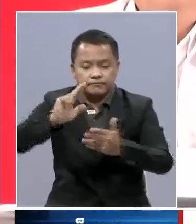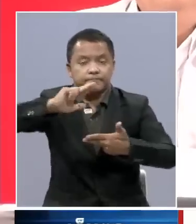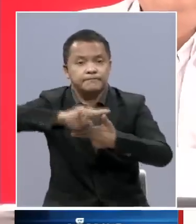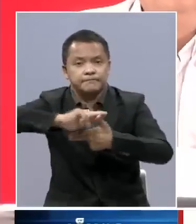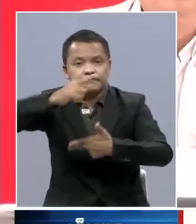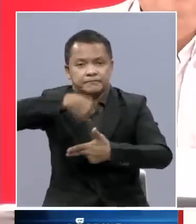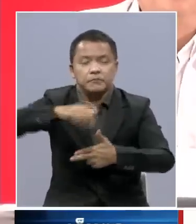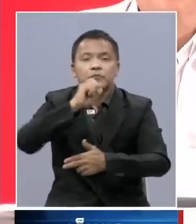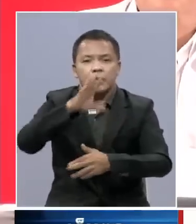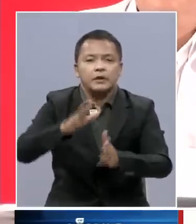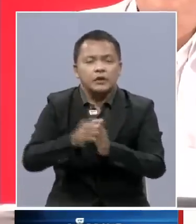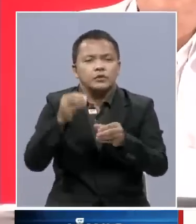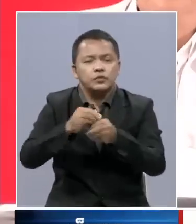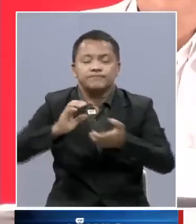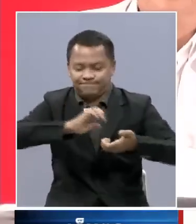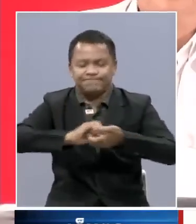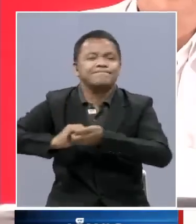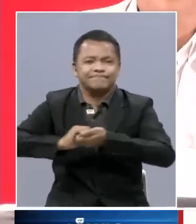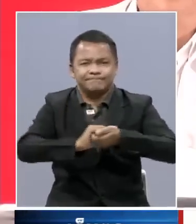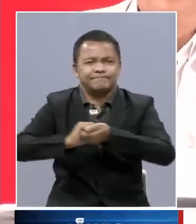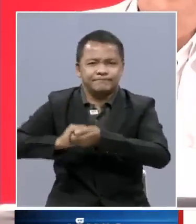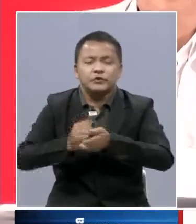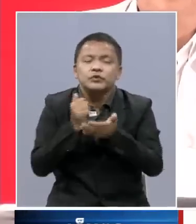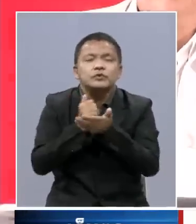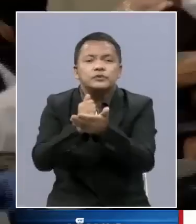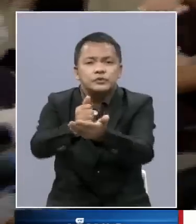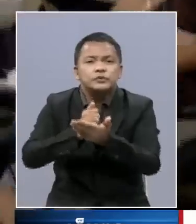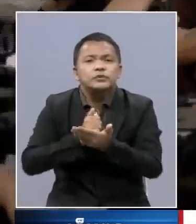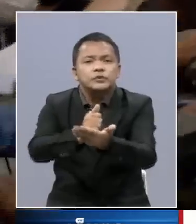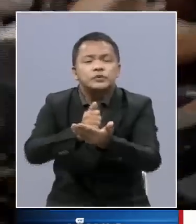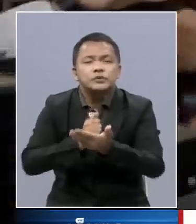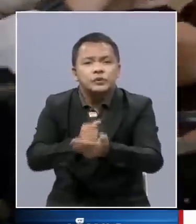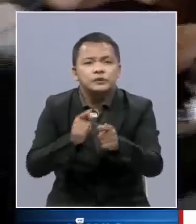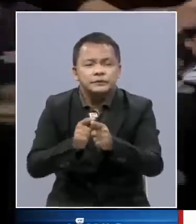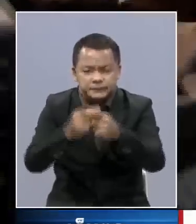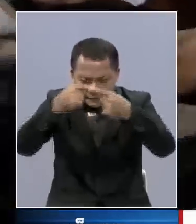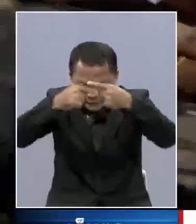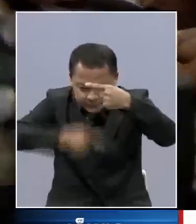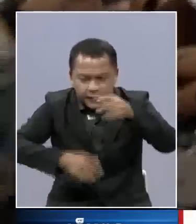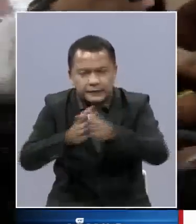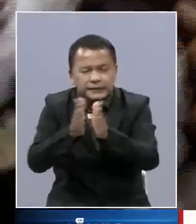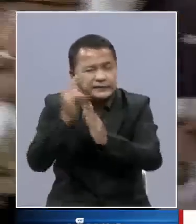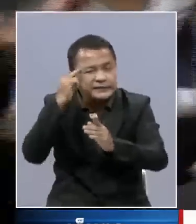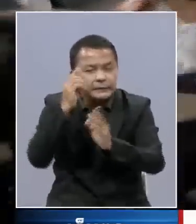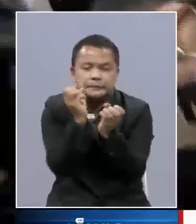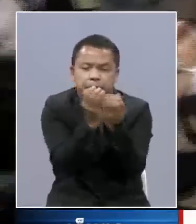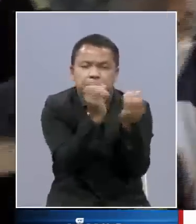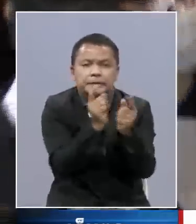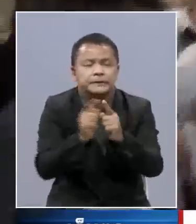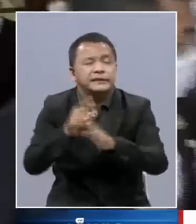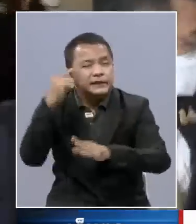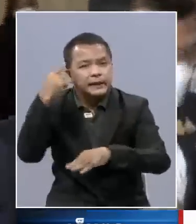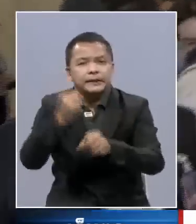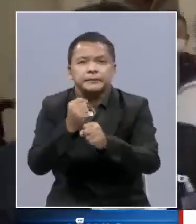ฐเนี่ยเขาบอกเขาก็ยังคงมีไมตรีต่อกันช่วยเหลือนะฮะในเรื่องที่มันละเอียดอ่อนเรื่องที่เซนซิทีฟชนิดที่ใ